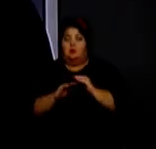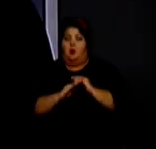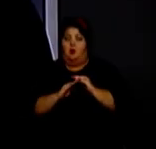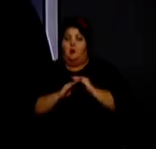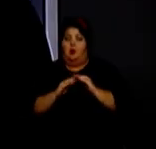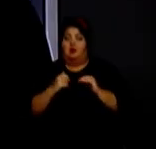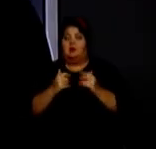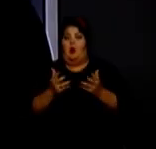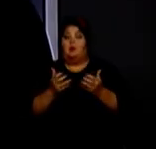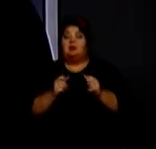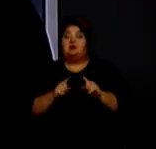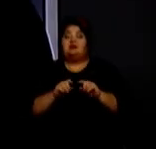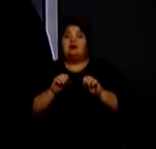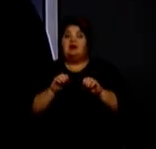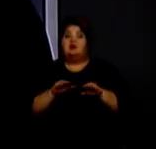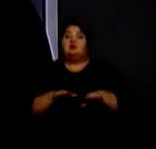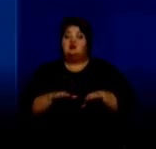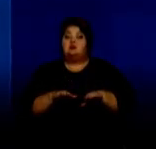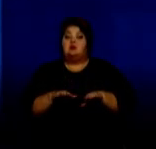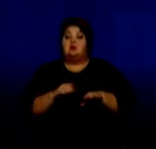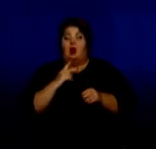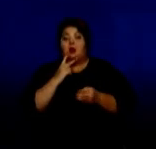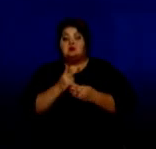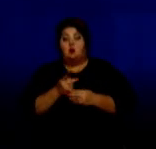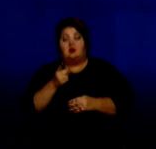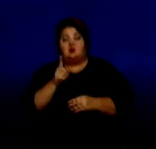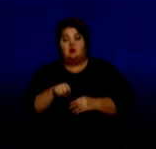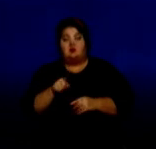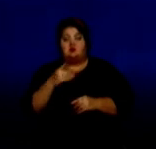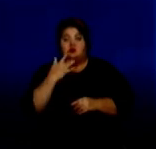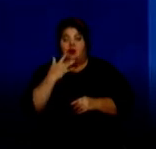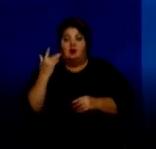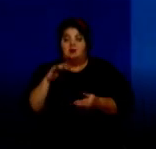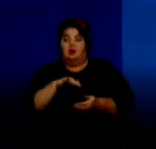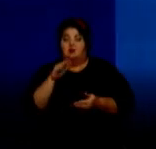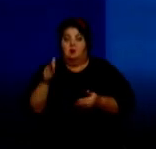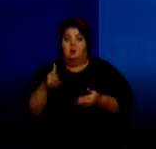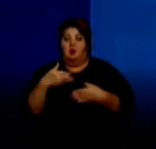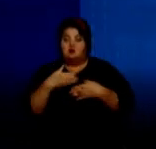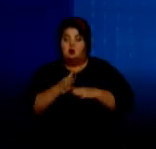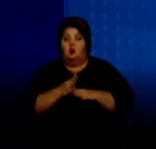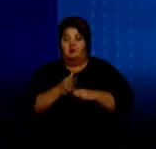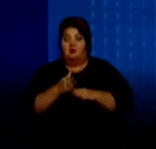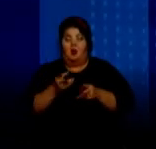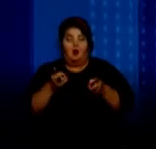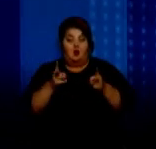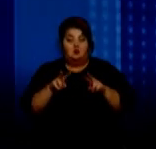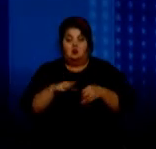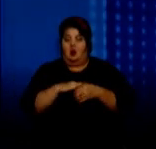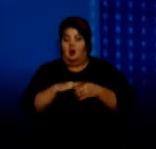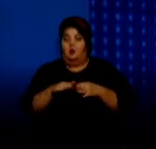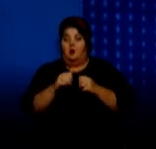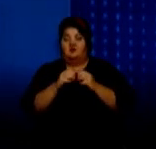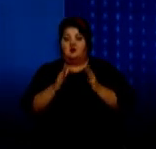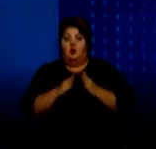у прийнятті цих рішень. І з огляду на те, що радянський купол зруйнувався остаточно, в повному обсязі, і вже